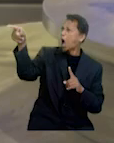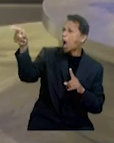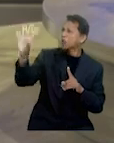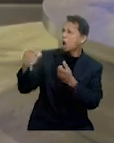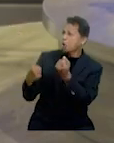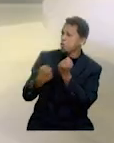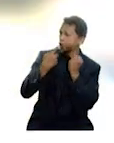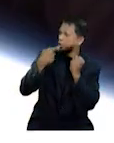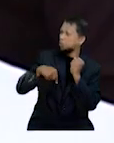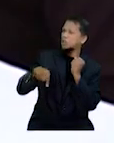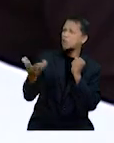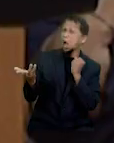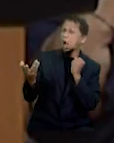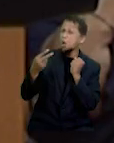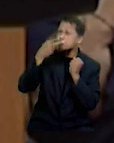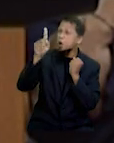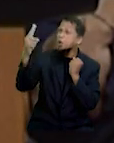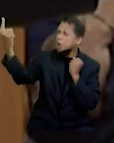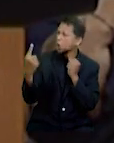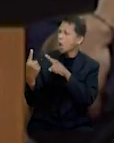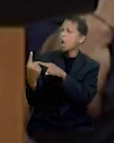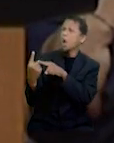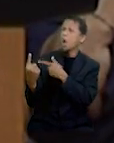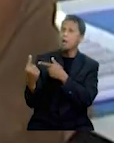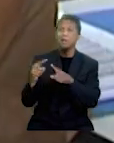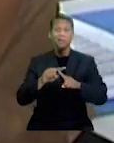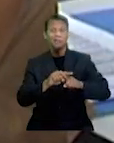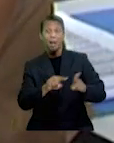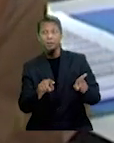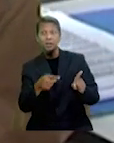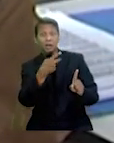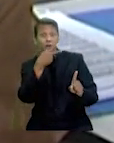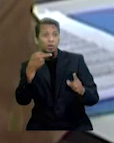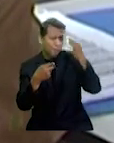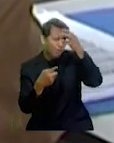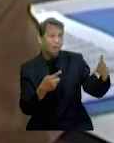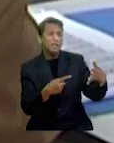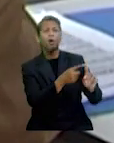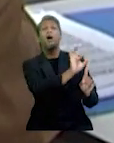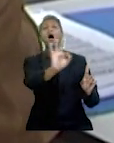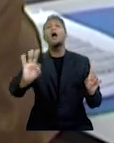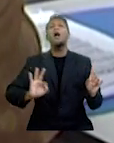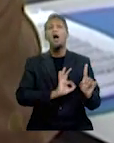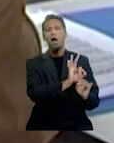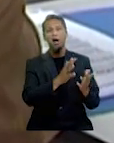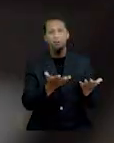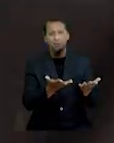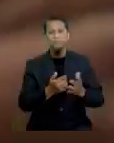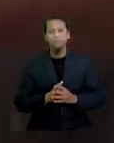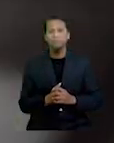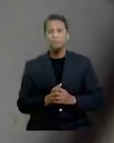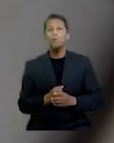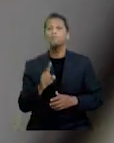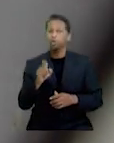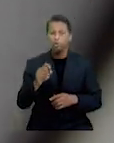mendatangkan orang-orang asing. Di tengah kemajuan digital dan keterbukaan informasi, pemerintah harus gencar melaksanakan sosialisasi dan pelatihan